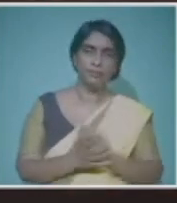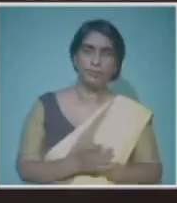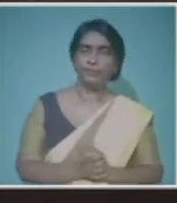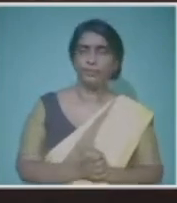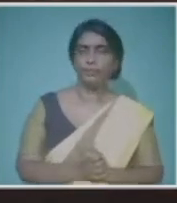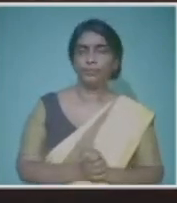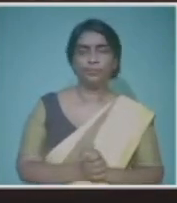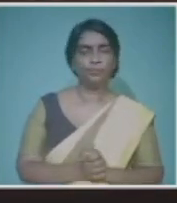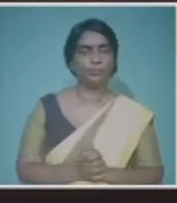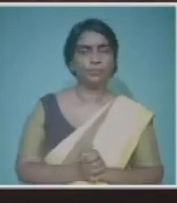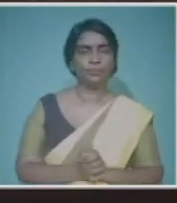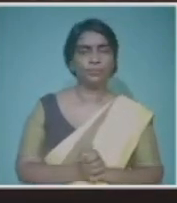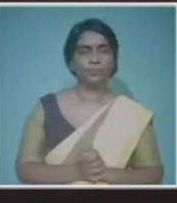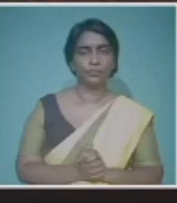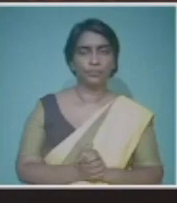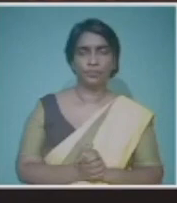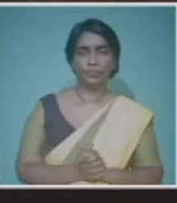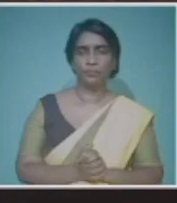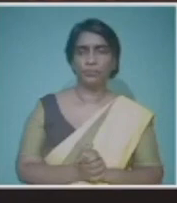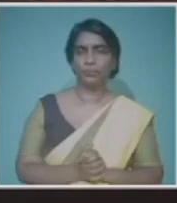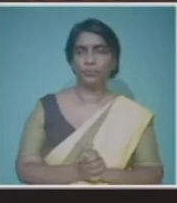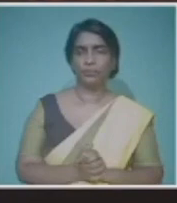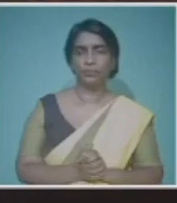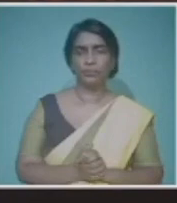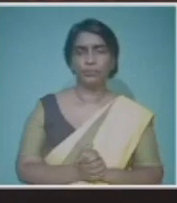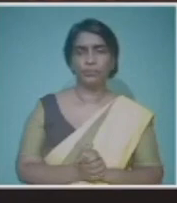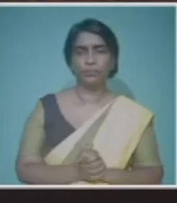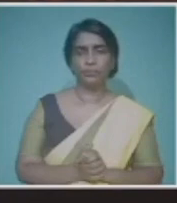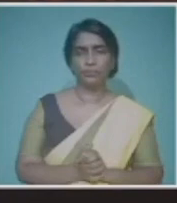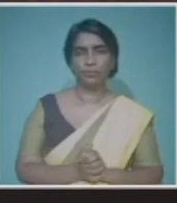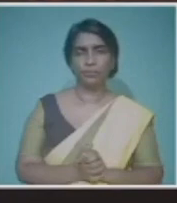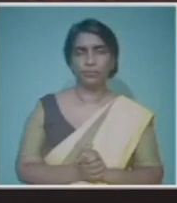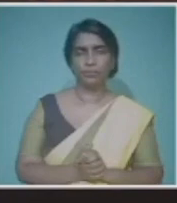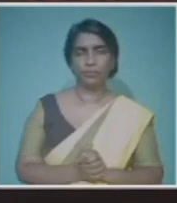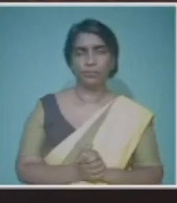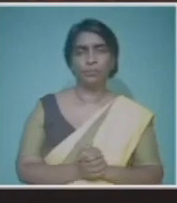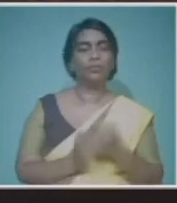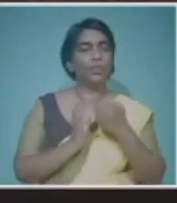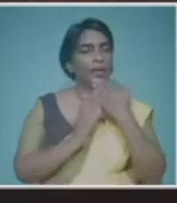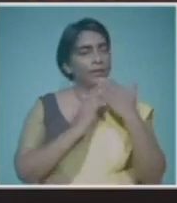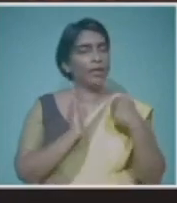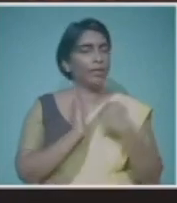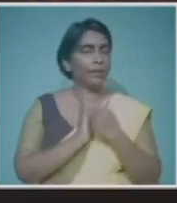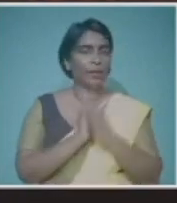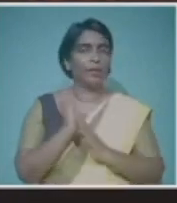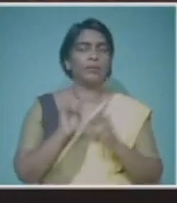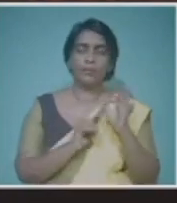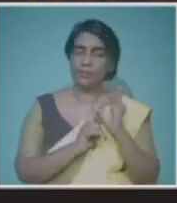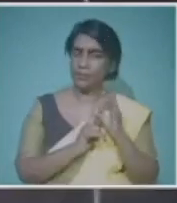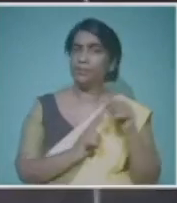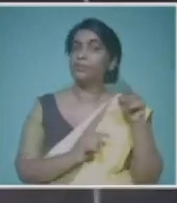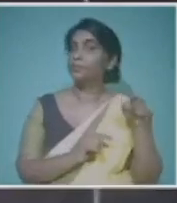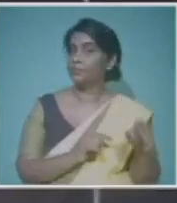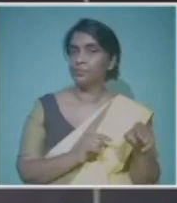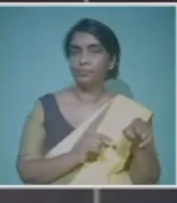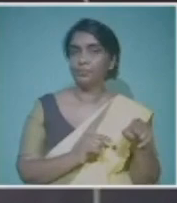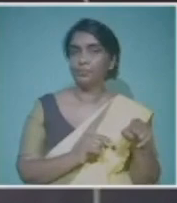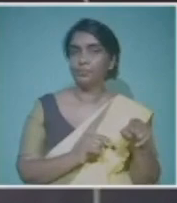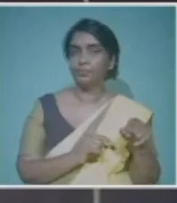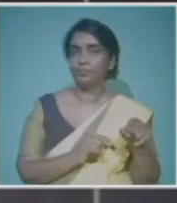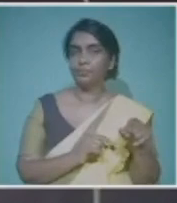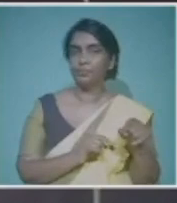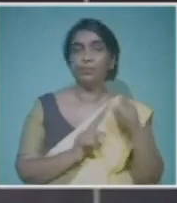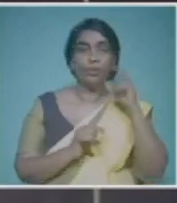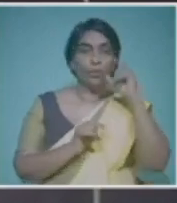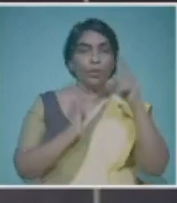බොහොම ස්තුතියි. ඔව් හර්ෂ. ඔව් බොහොම ස්තුතියි ගරු අමතුමා. මේක අපේ